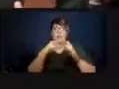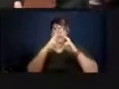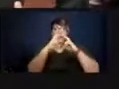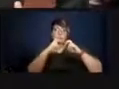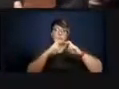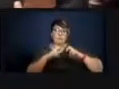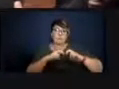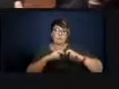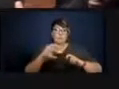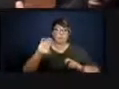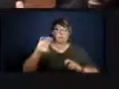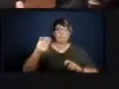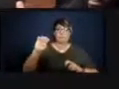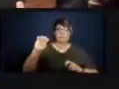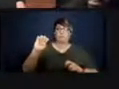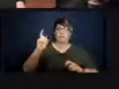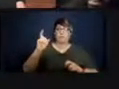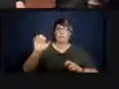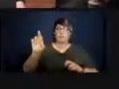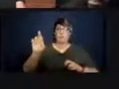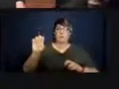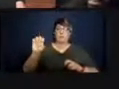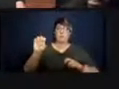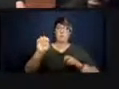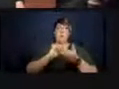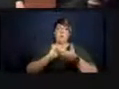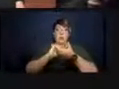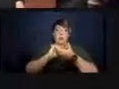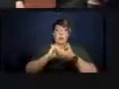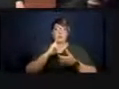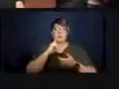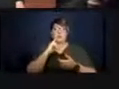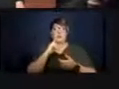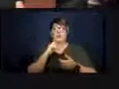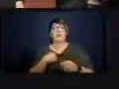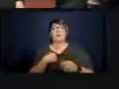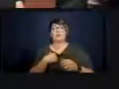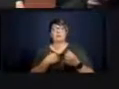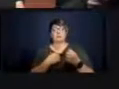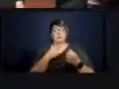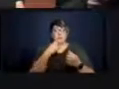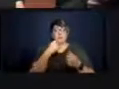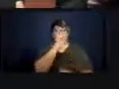sana kufanya kazi pamoja na wenzangu,